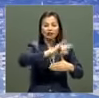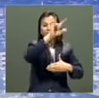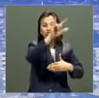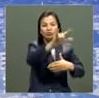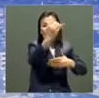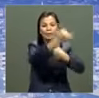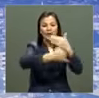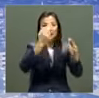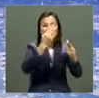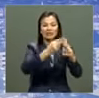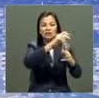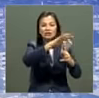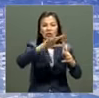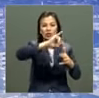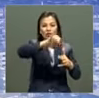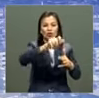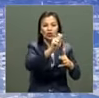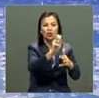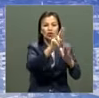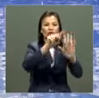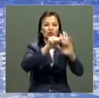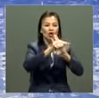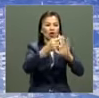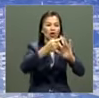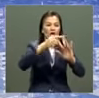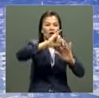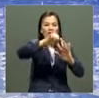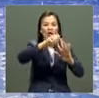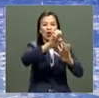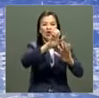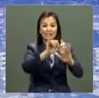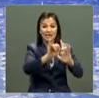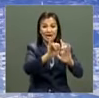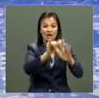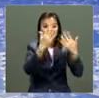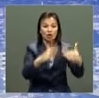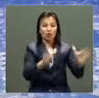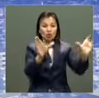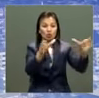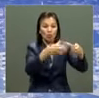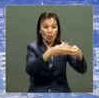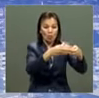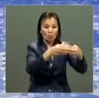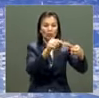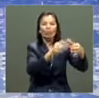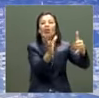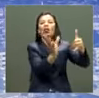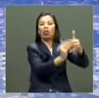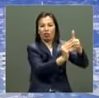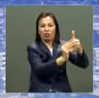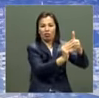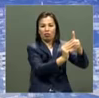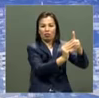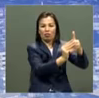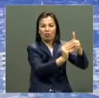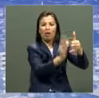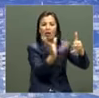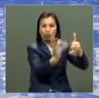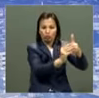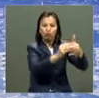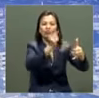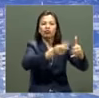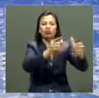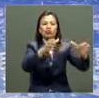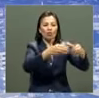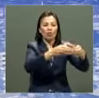ถึง19มีนาคมแล้วก็มีลูกทัวร์นะครับป่วยเป็นโควิด19นะครับ